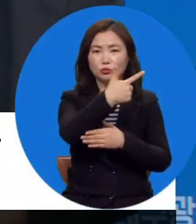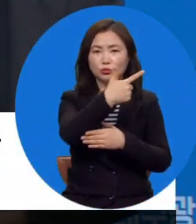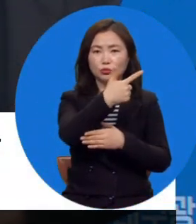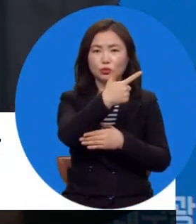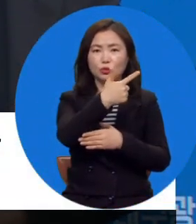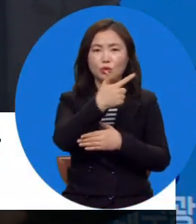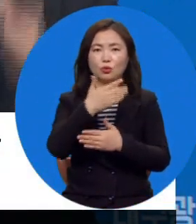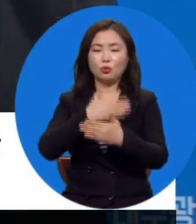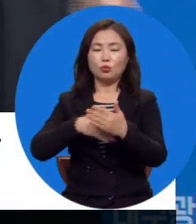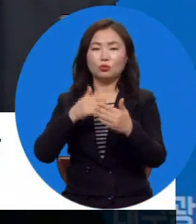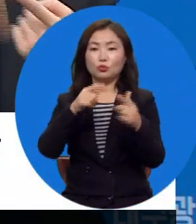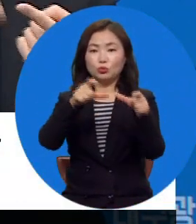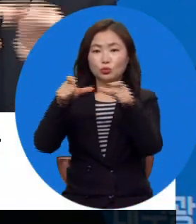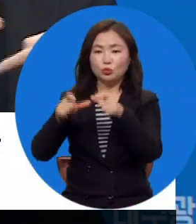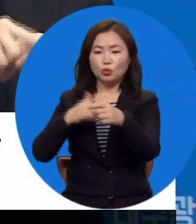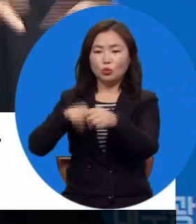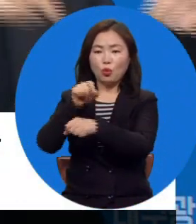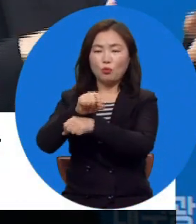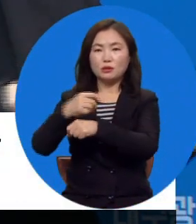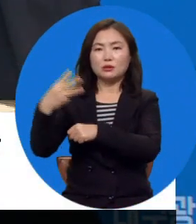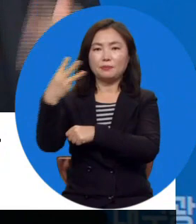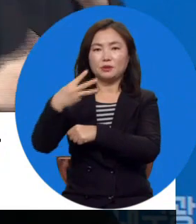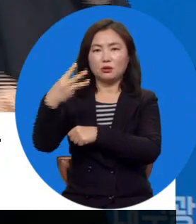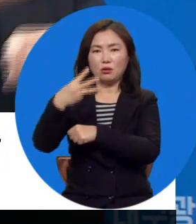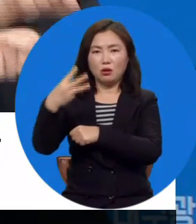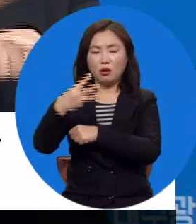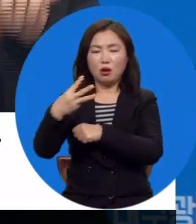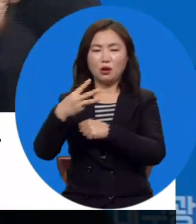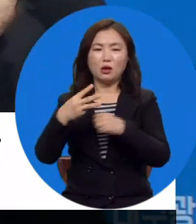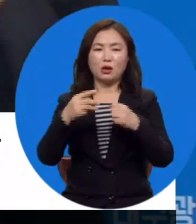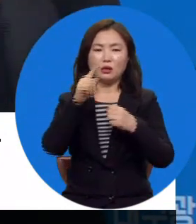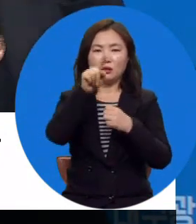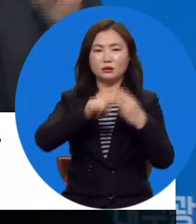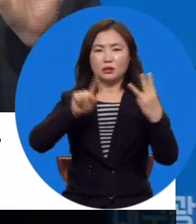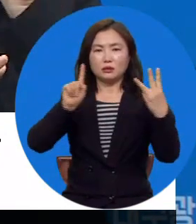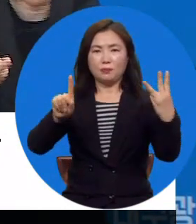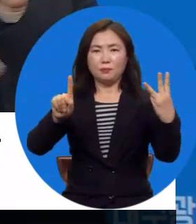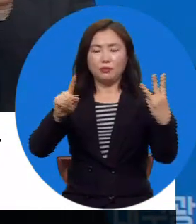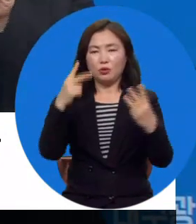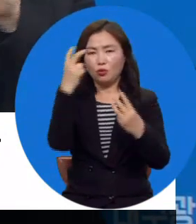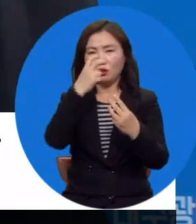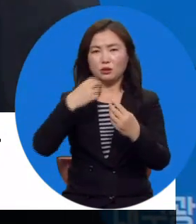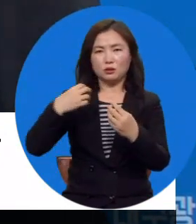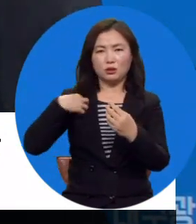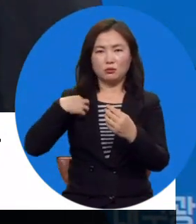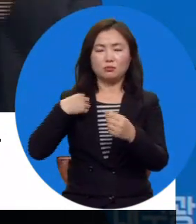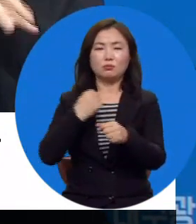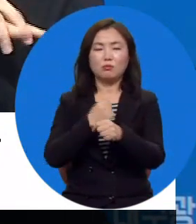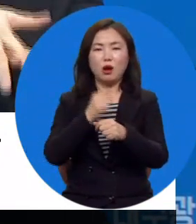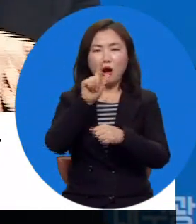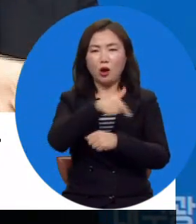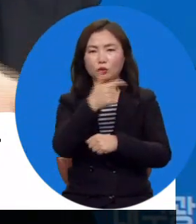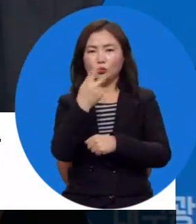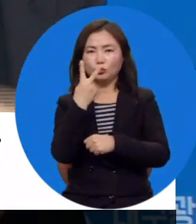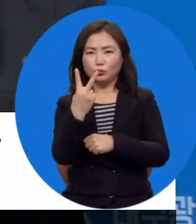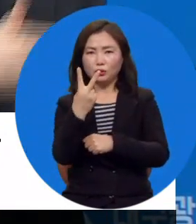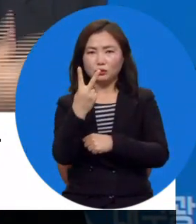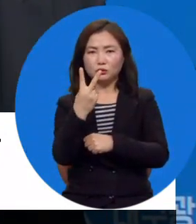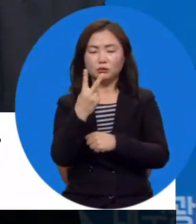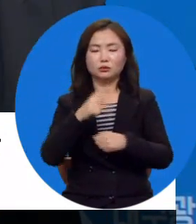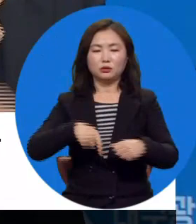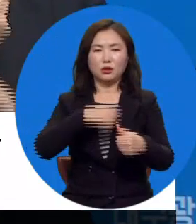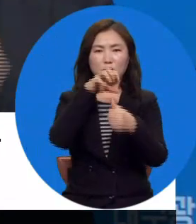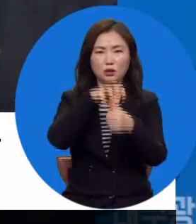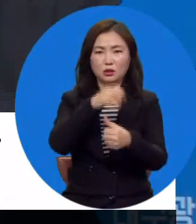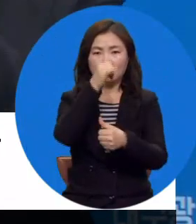대하여 구 군 공무원 3000명으로 대략 1 대 3 에 관리체계를 구축 하루 두 차례씩 자가